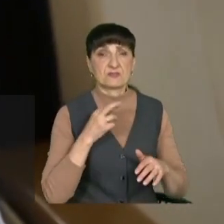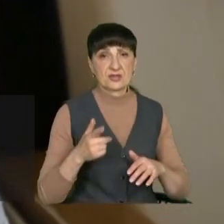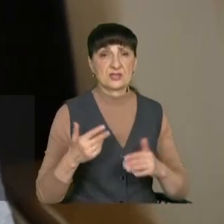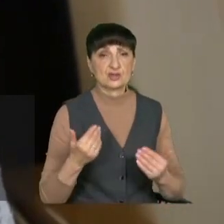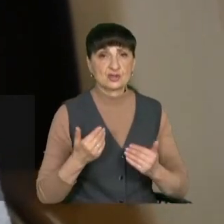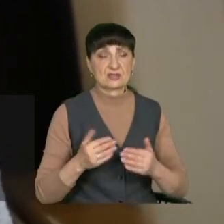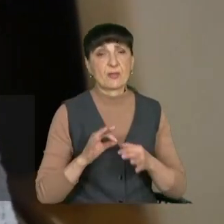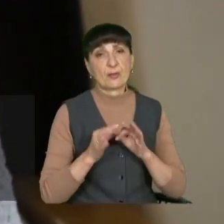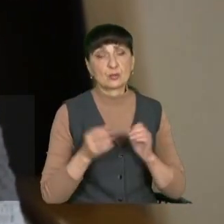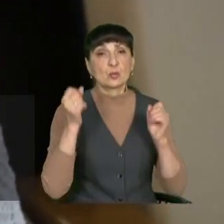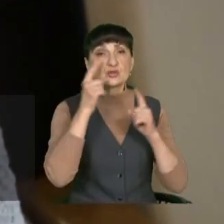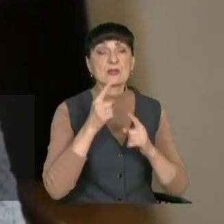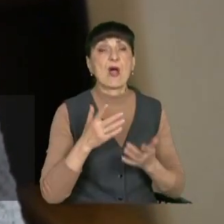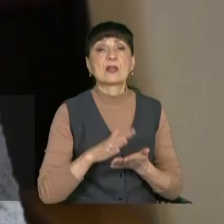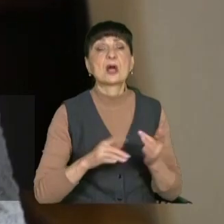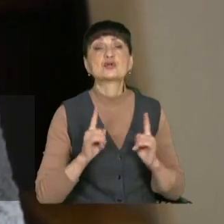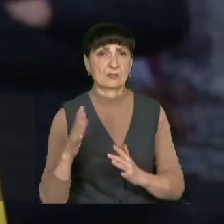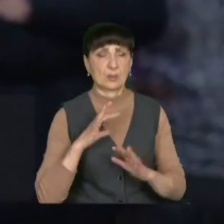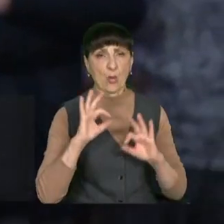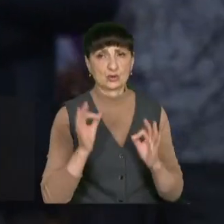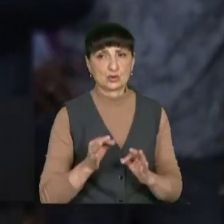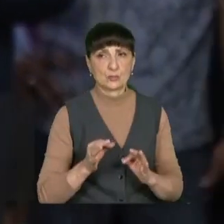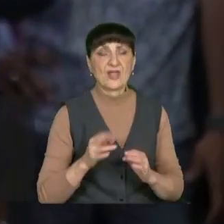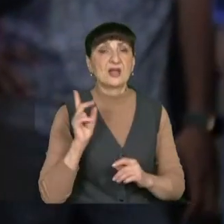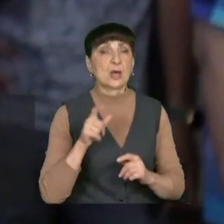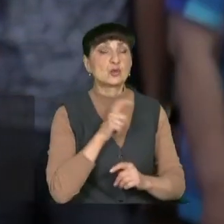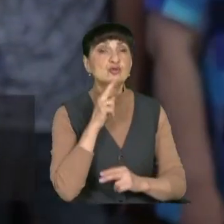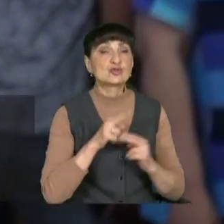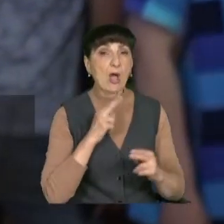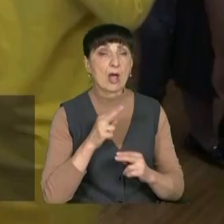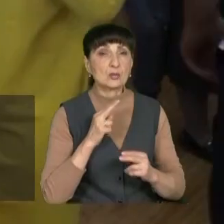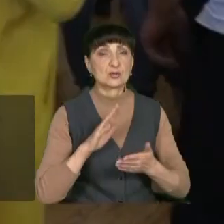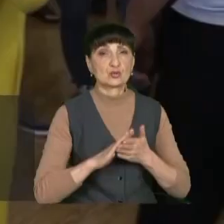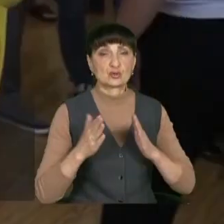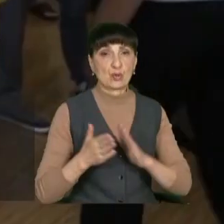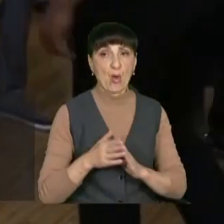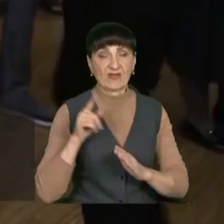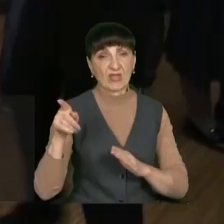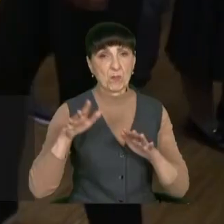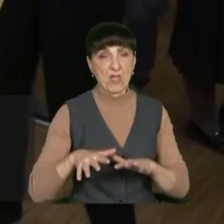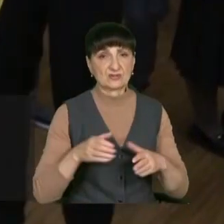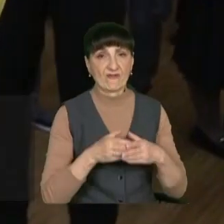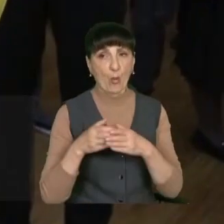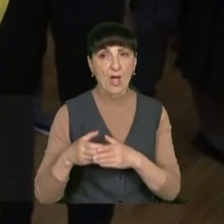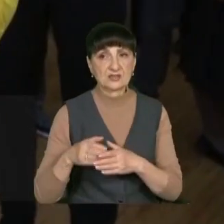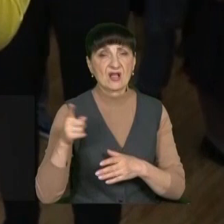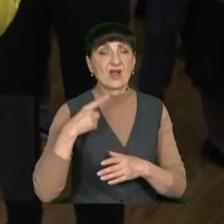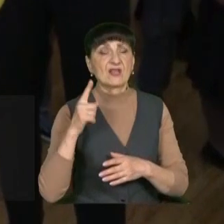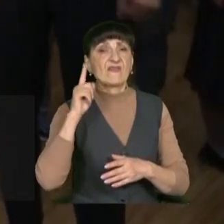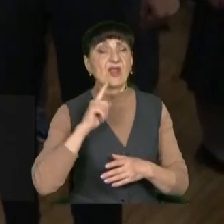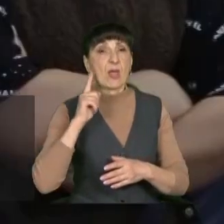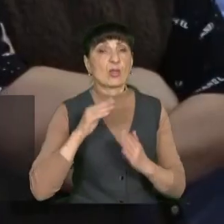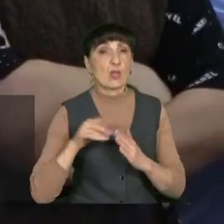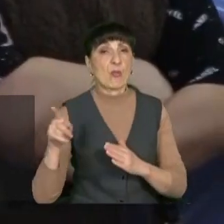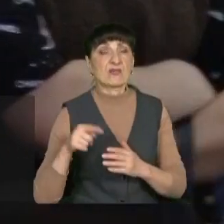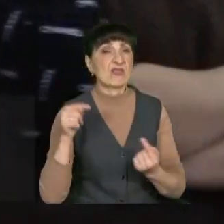сейчас поподробнее узнать, какие будут компенсации. Жалуются пострадавшие и на условия в эвакуационных пунктах. Говорят, временные